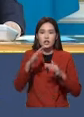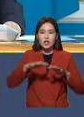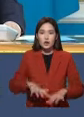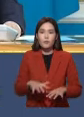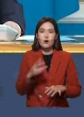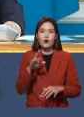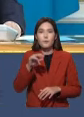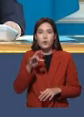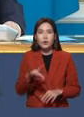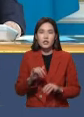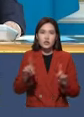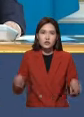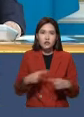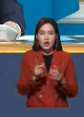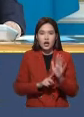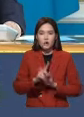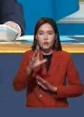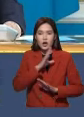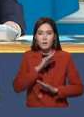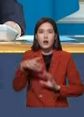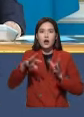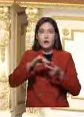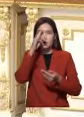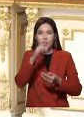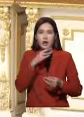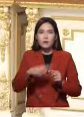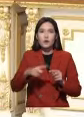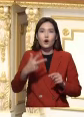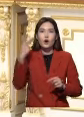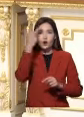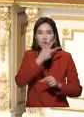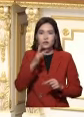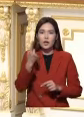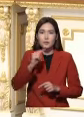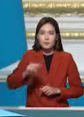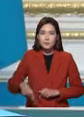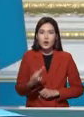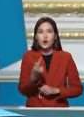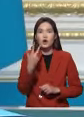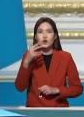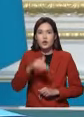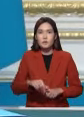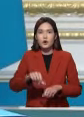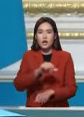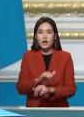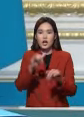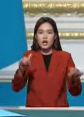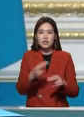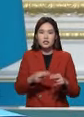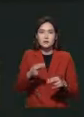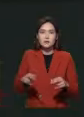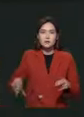жобасын жүзеге асыруға кірістік. Жалпы Қазақстанда алдағы 3 жылда 1,3 мың шақырымнан астам темір жол